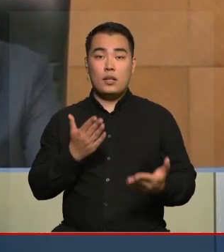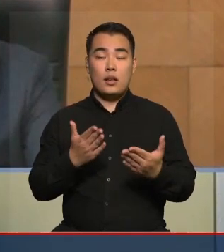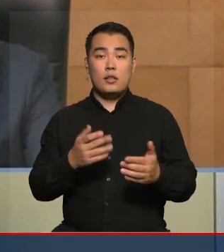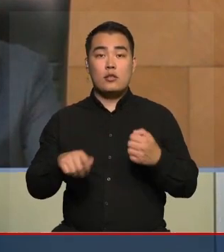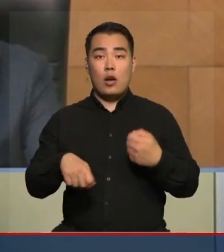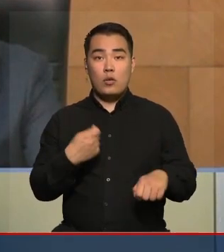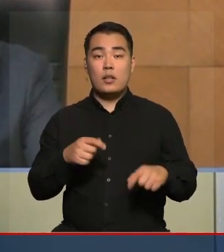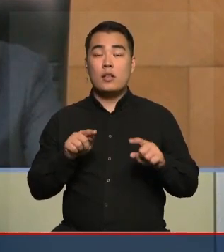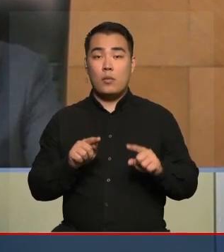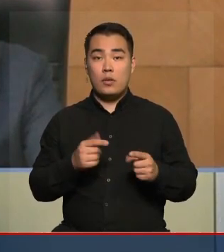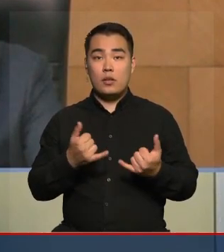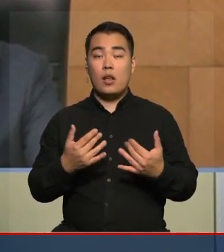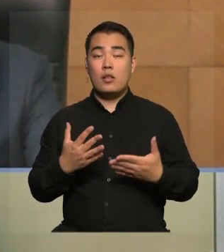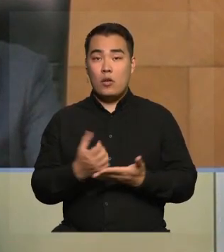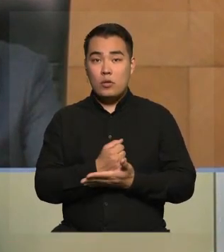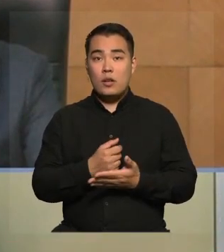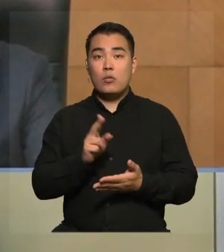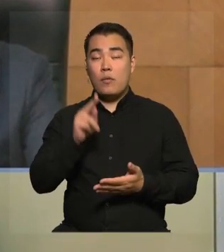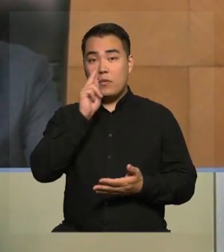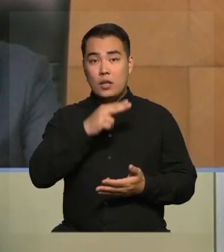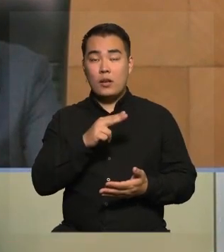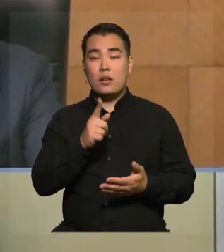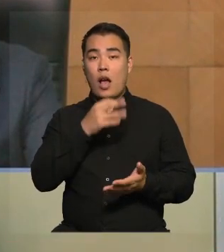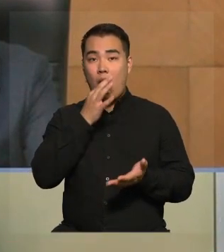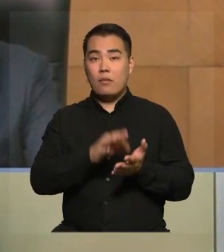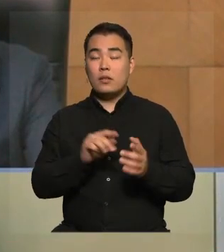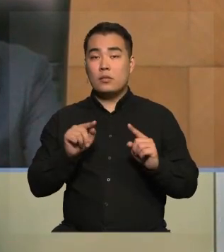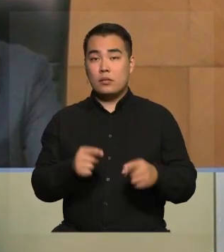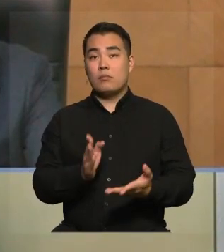құрамы бар болатын болса, кінәлі адамдардың бәрі қылмыстық жауапкершілікке тартылады.